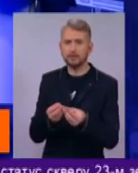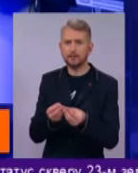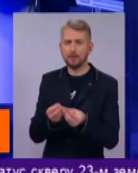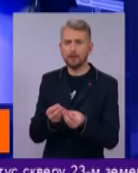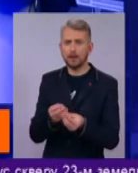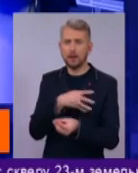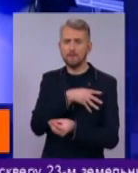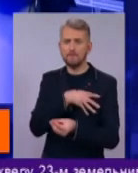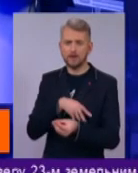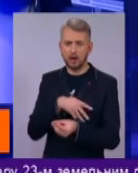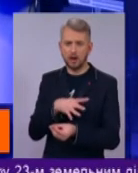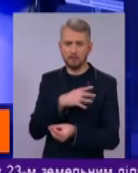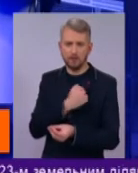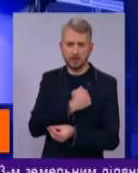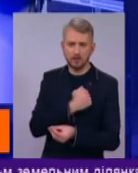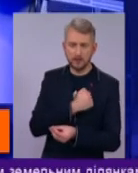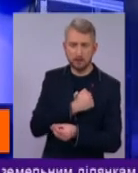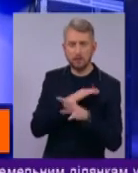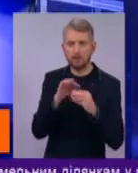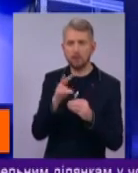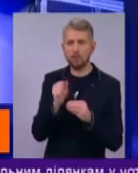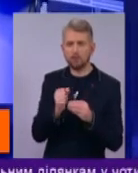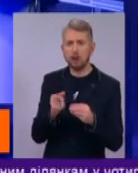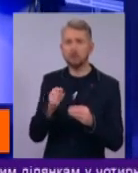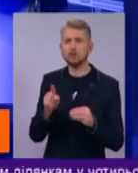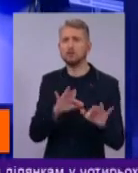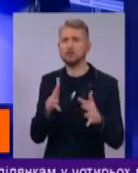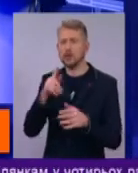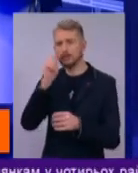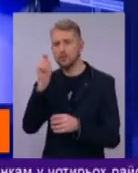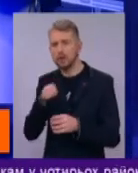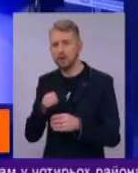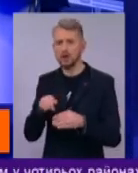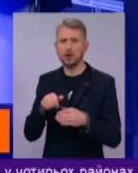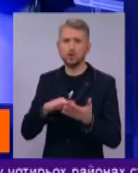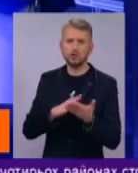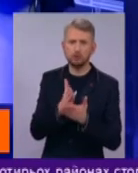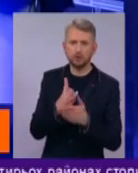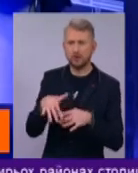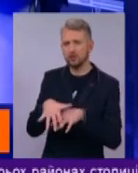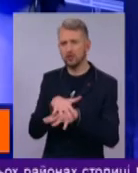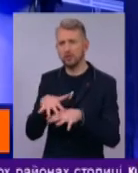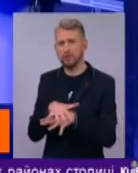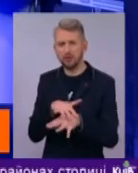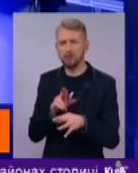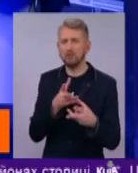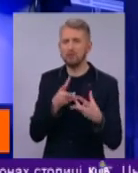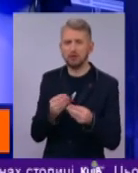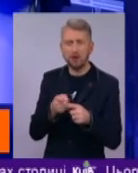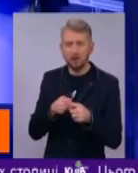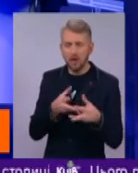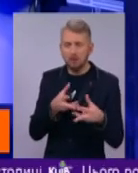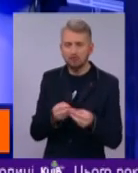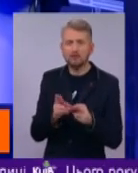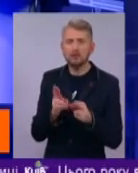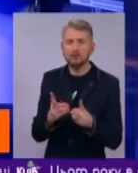ветеранів Афганістану на загалом на процеси в країні, як суспільні, так і політичні. Про цей вплив, як